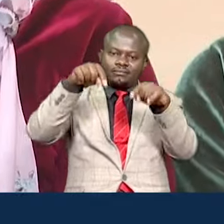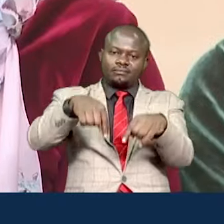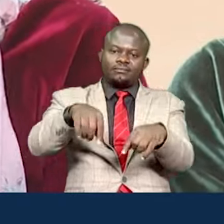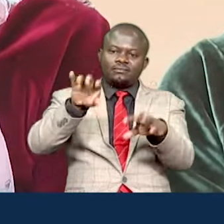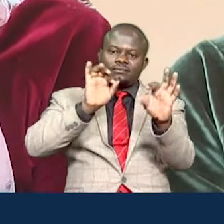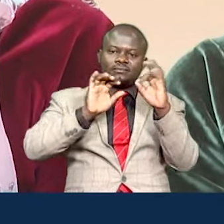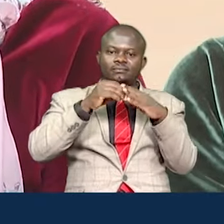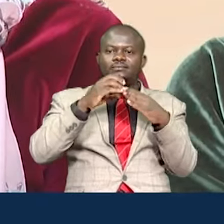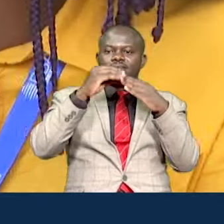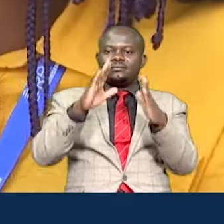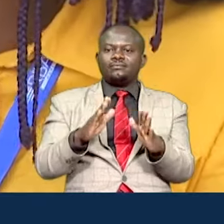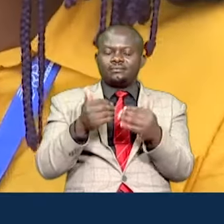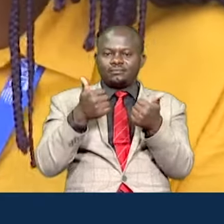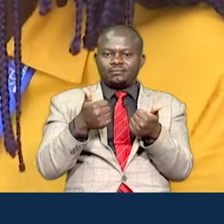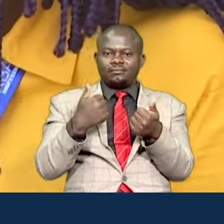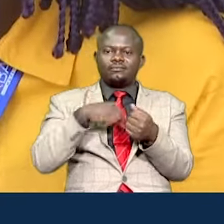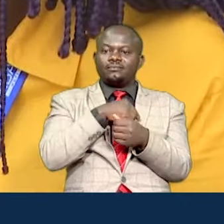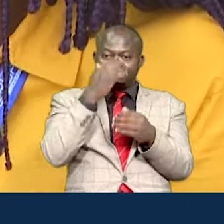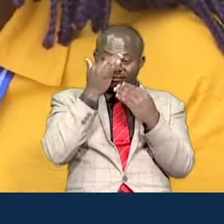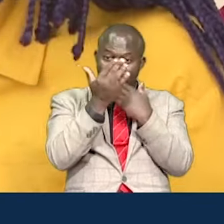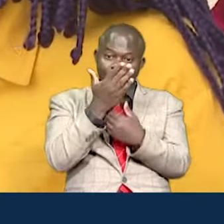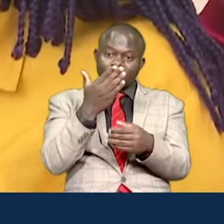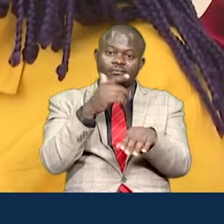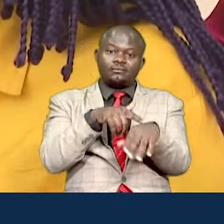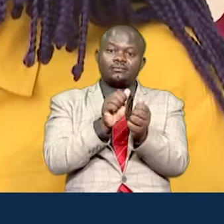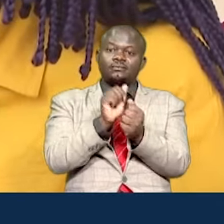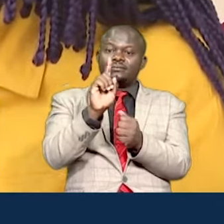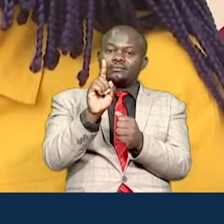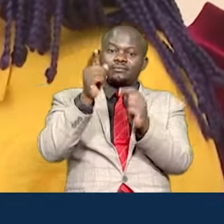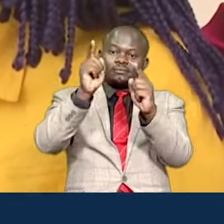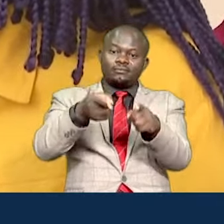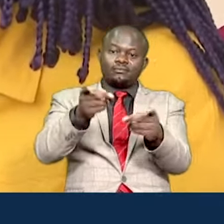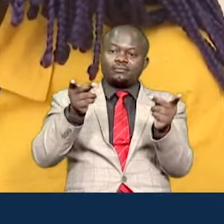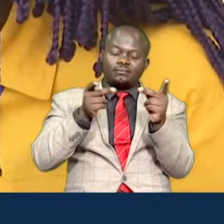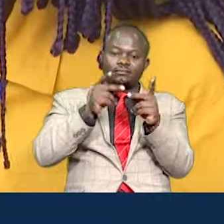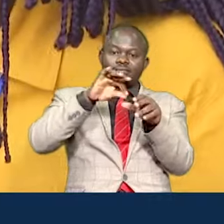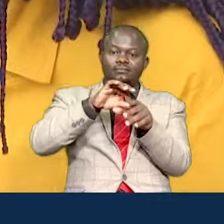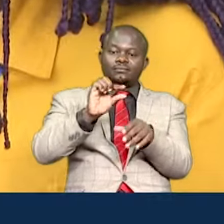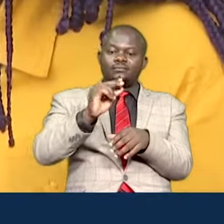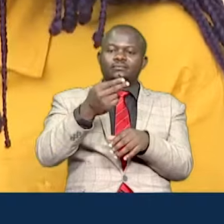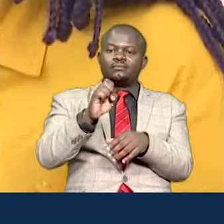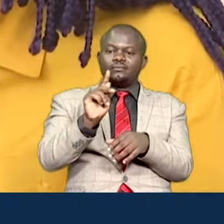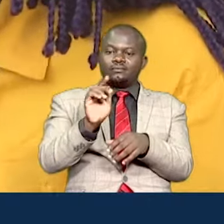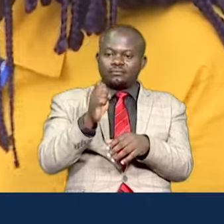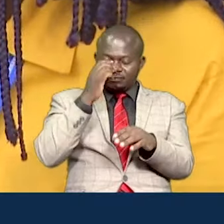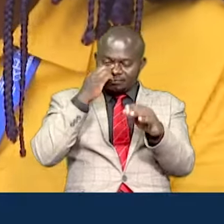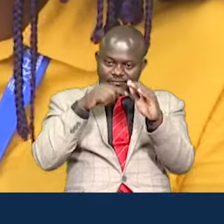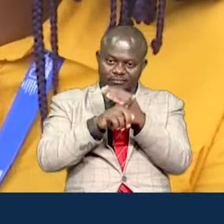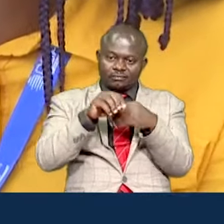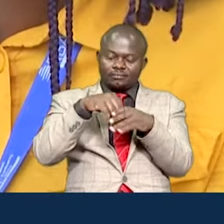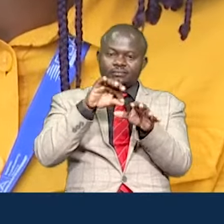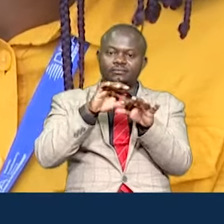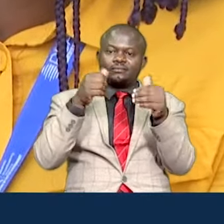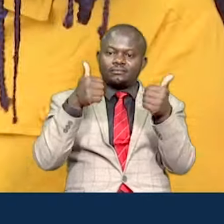kwitorera ubuyobozi butubereye. Twabise mu gitondo saa 11 tugiye ku site y'itora ya Giheke, twije amatora neza,